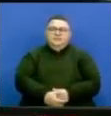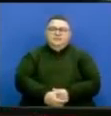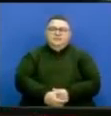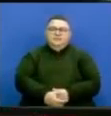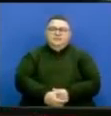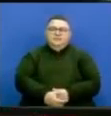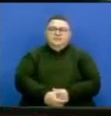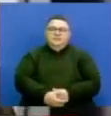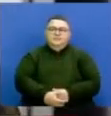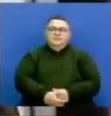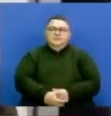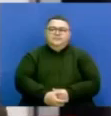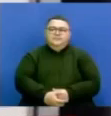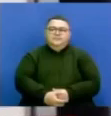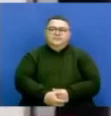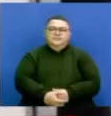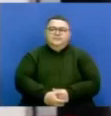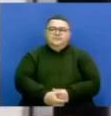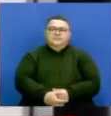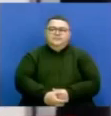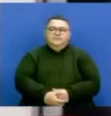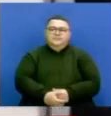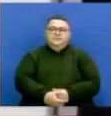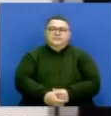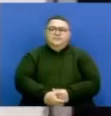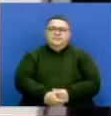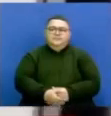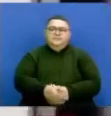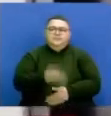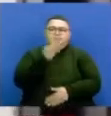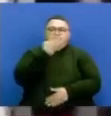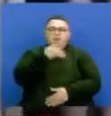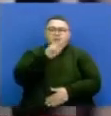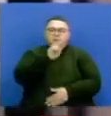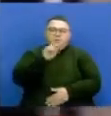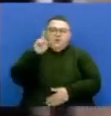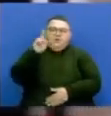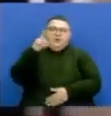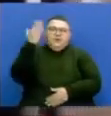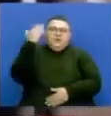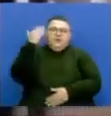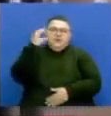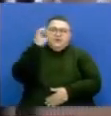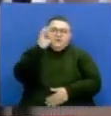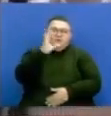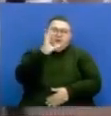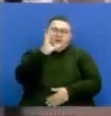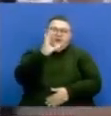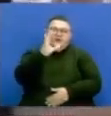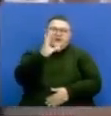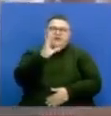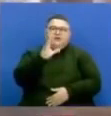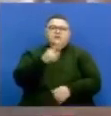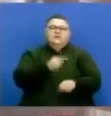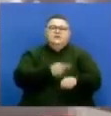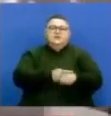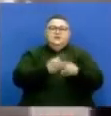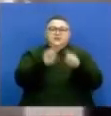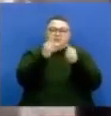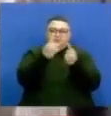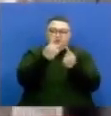Decades ago. Ya, jadi alhamdulillah baru tadi siang pukul 11 waktu New